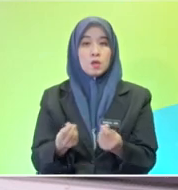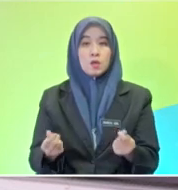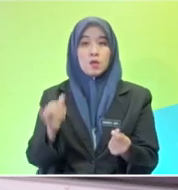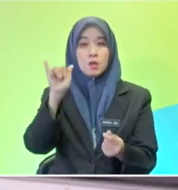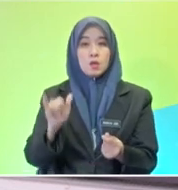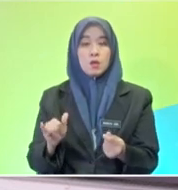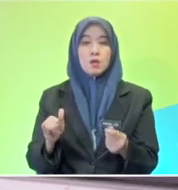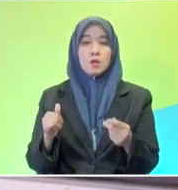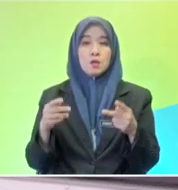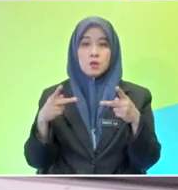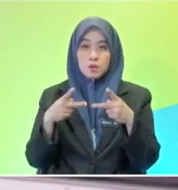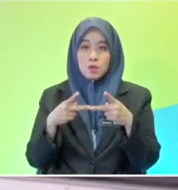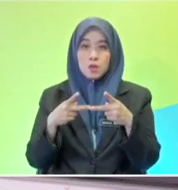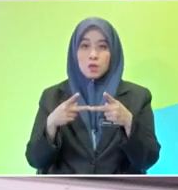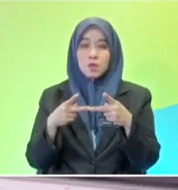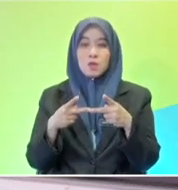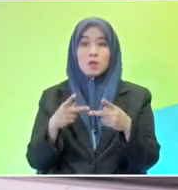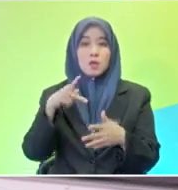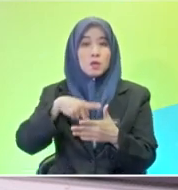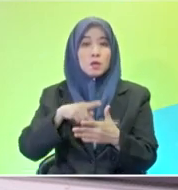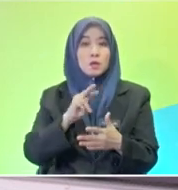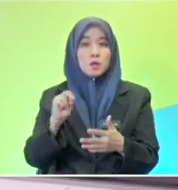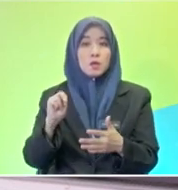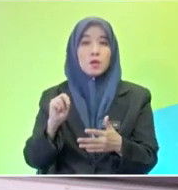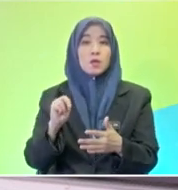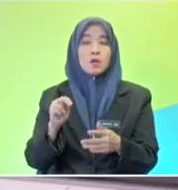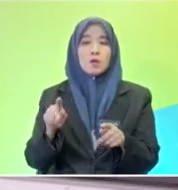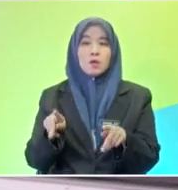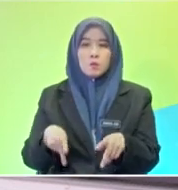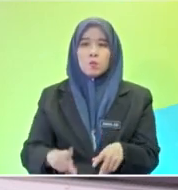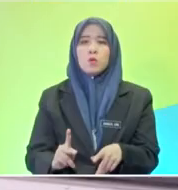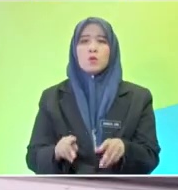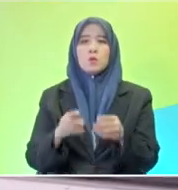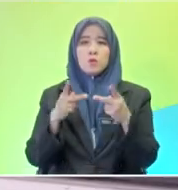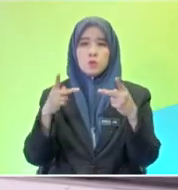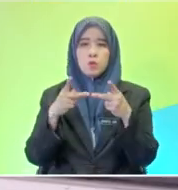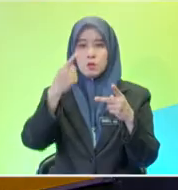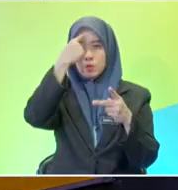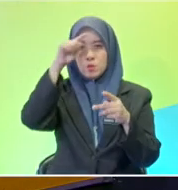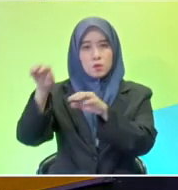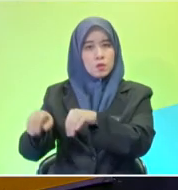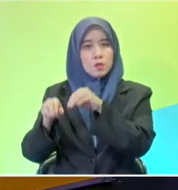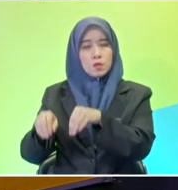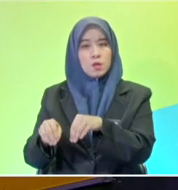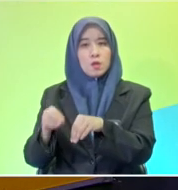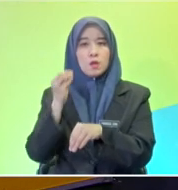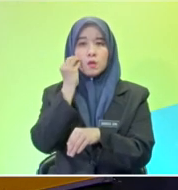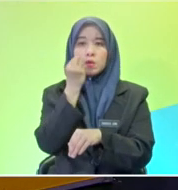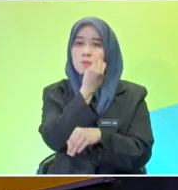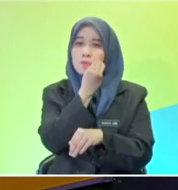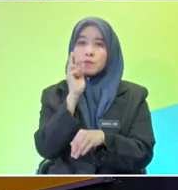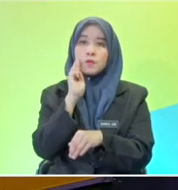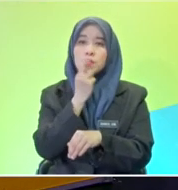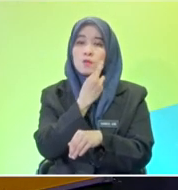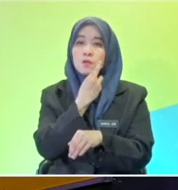kena sesuai juga nak tanam bunga ros Betul, betul, betul. Murid-murid semua, apa khabar? Selamat kembali ke rancangan Didik